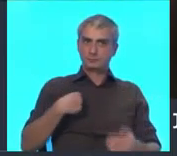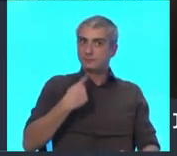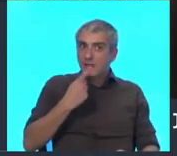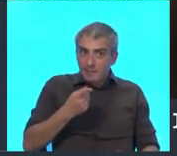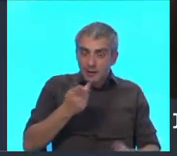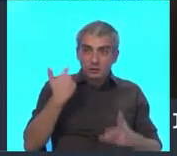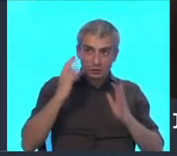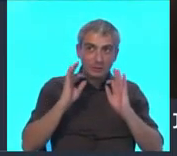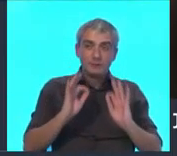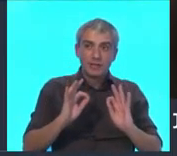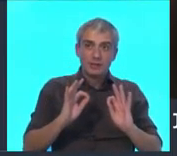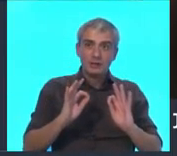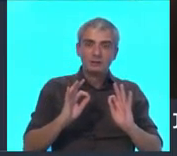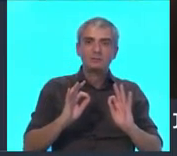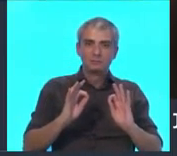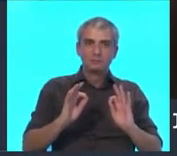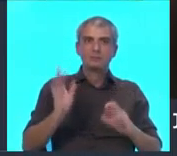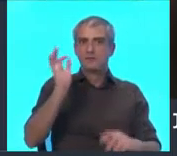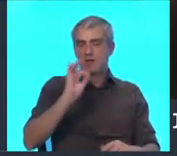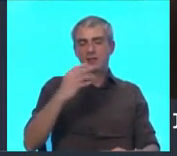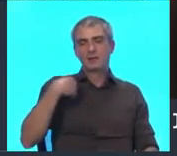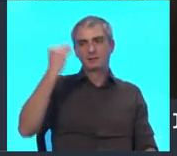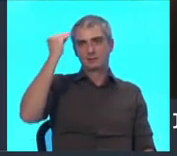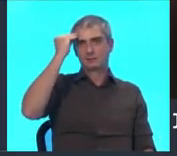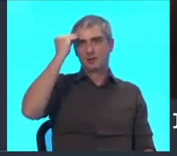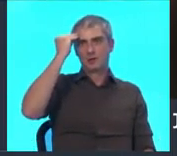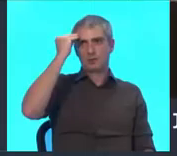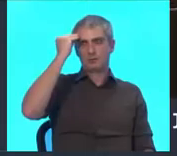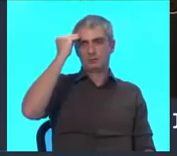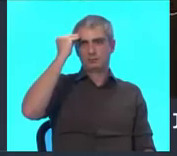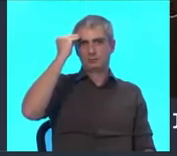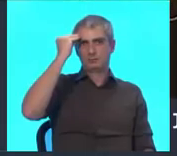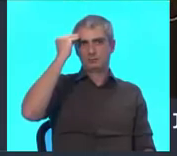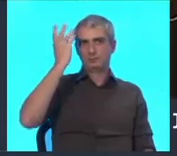בסדר, ועדיין הזיכרונות.